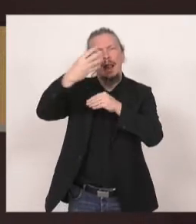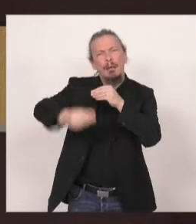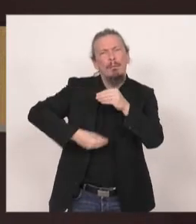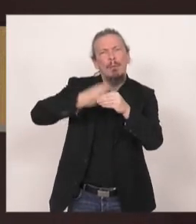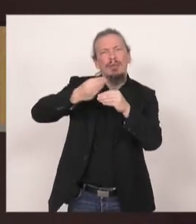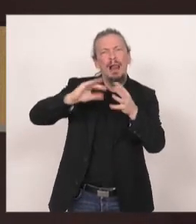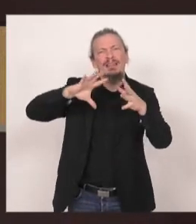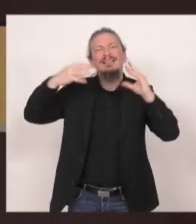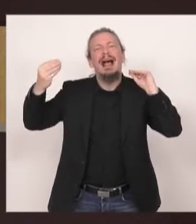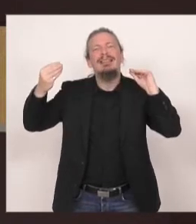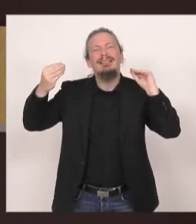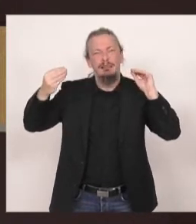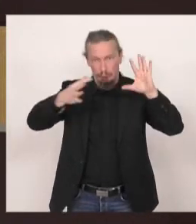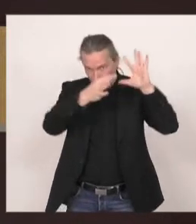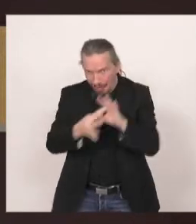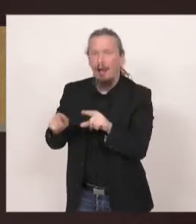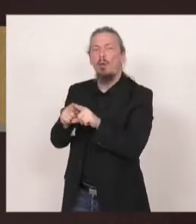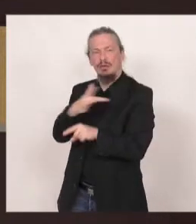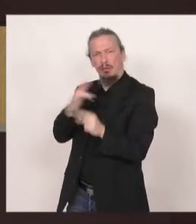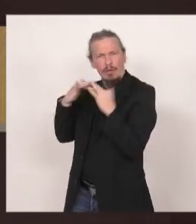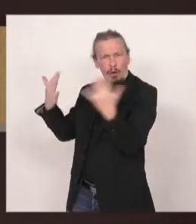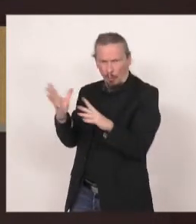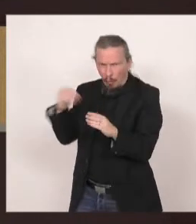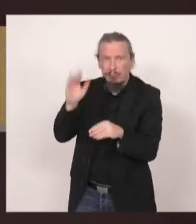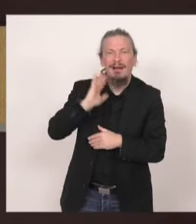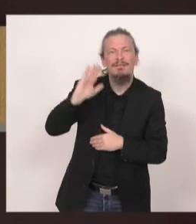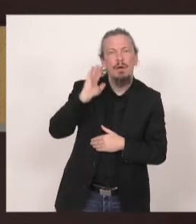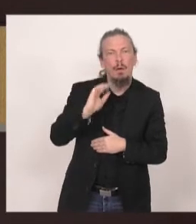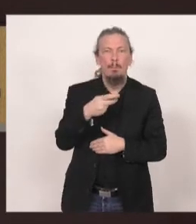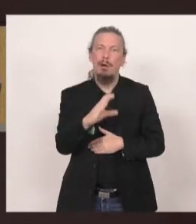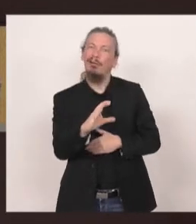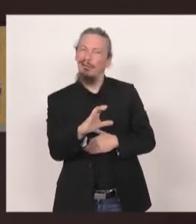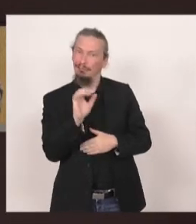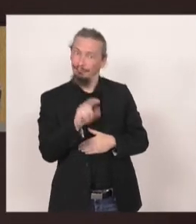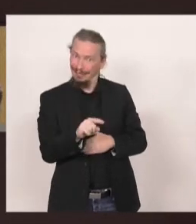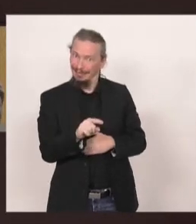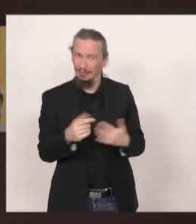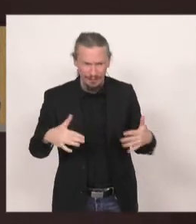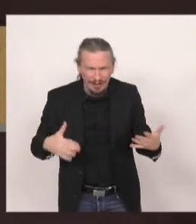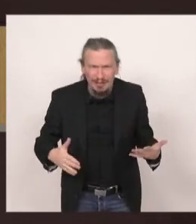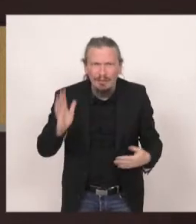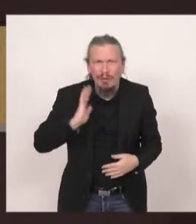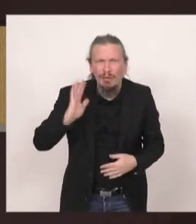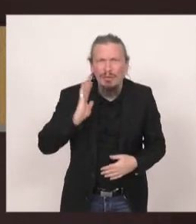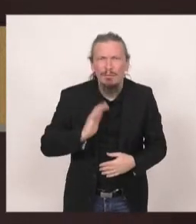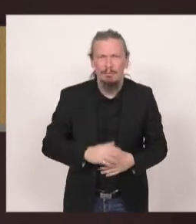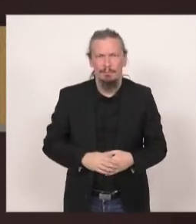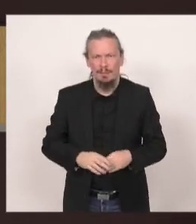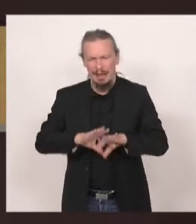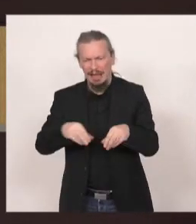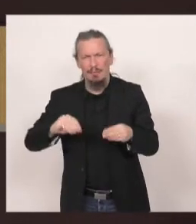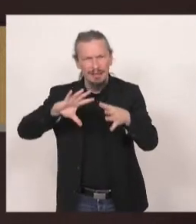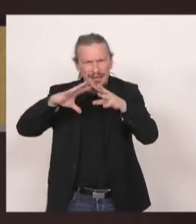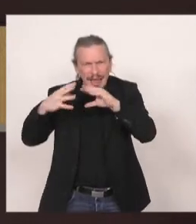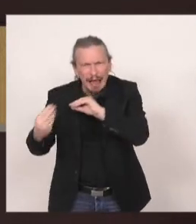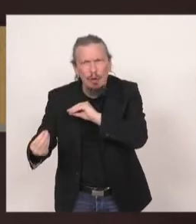cadre-là, nous avons travaillé sur la santé environnementale. Donc un POC autour de la santé environnementale avec une équipe de designers